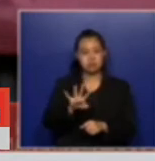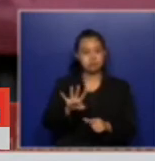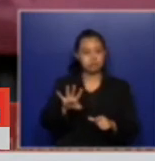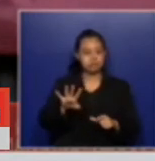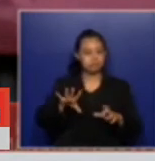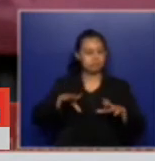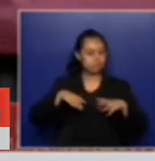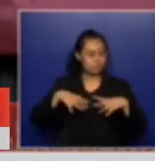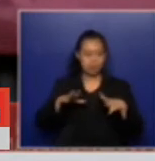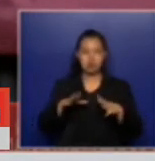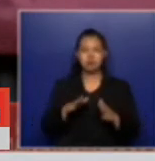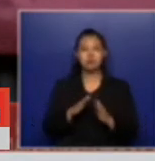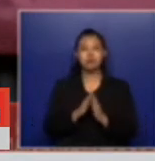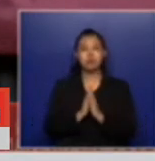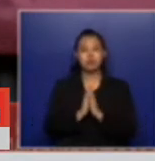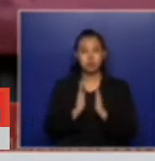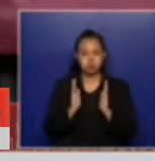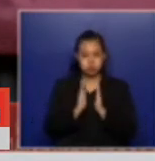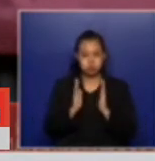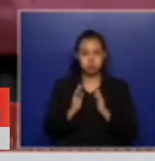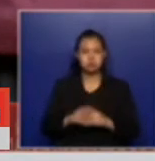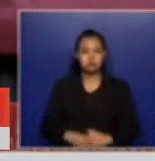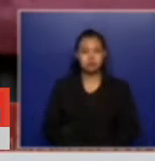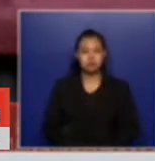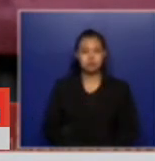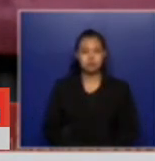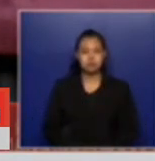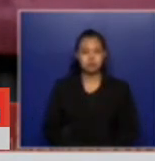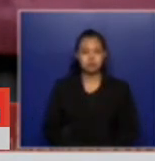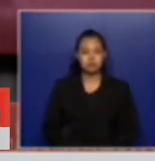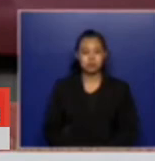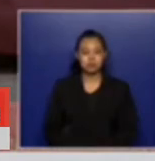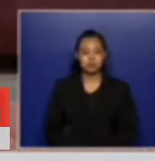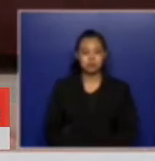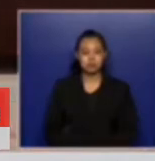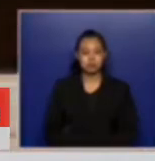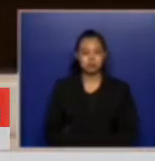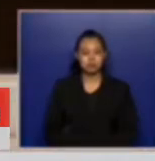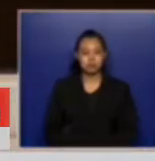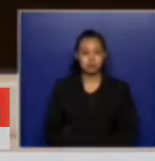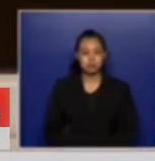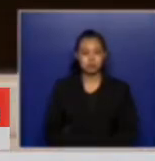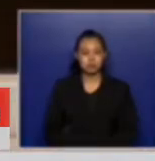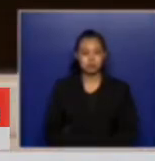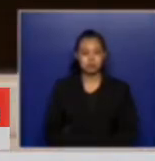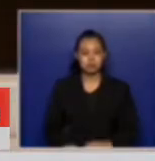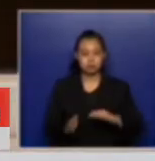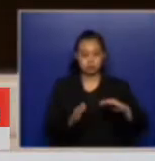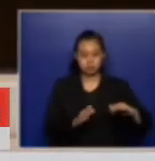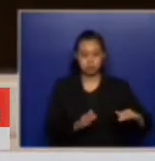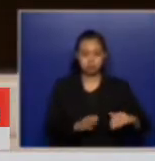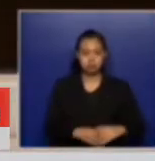2564กราบขอบพระคุณท่านประธานครับ ครับขอบคุณมากครับต่อไปท่านต่อไปคือคุณพิธาลิ้ม